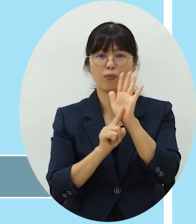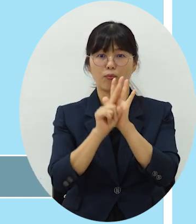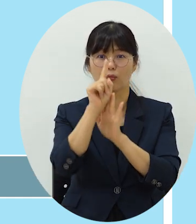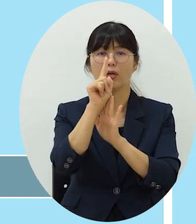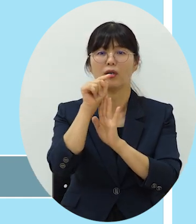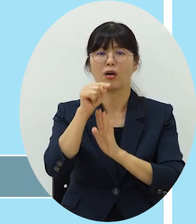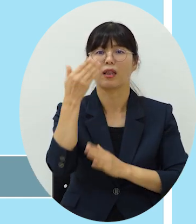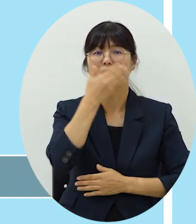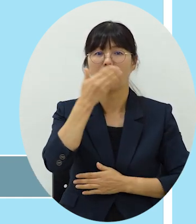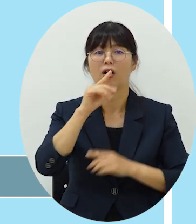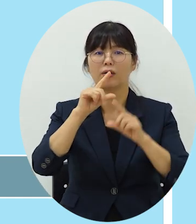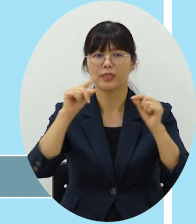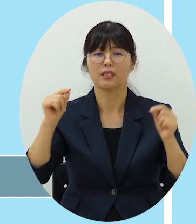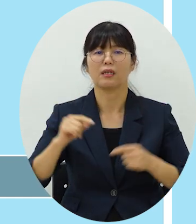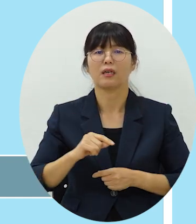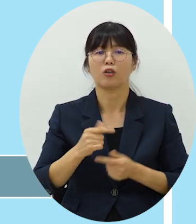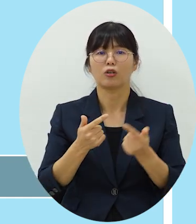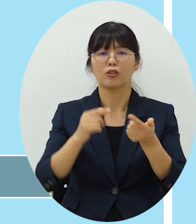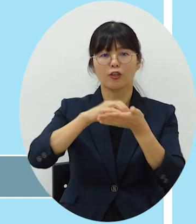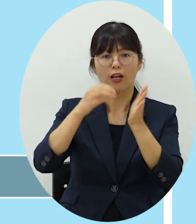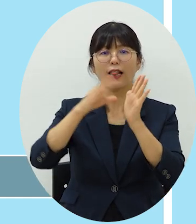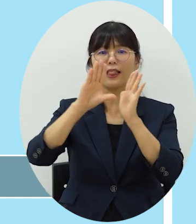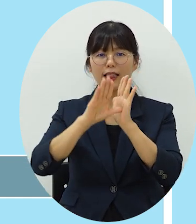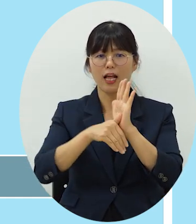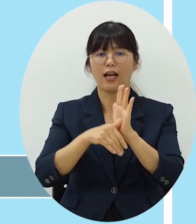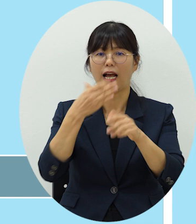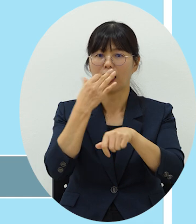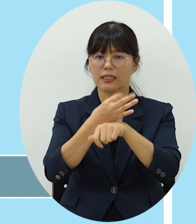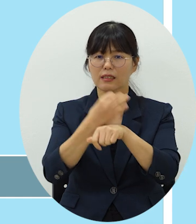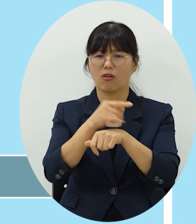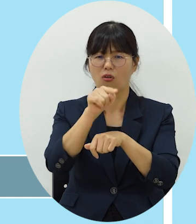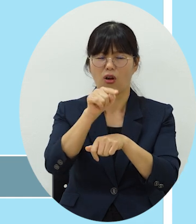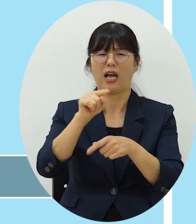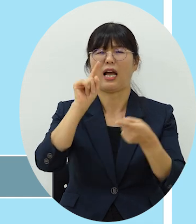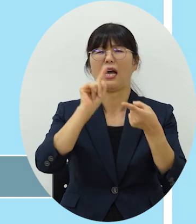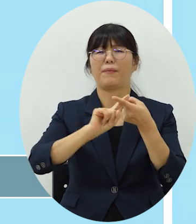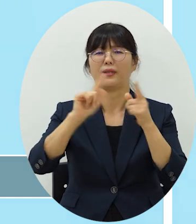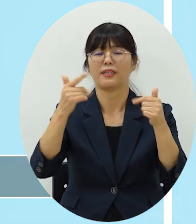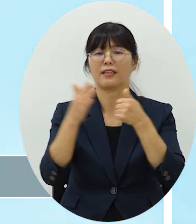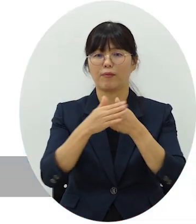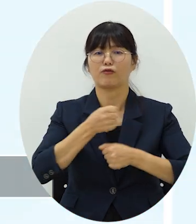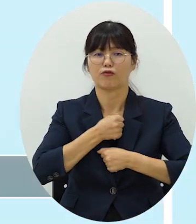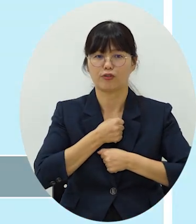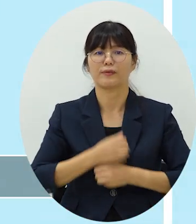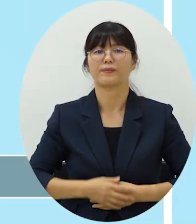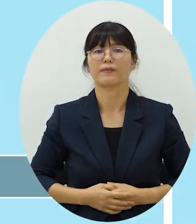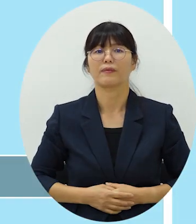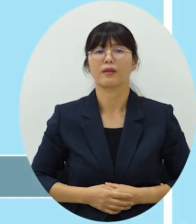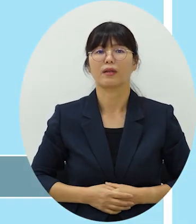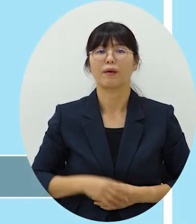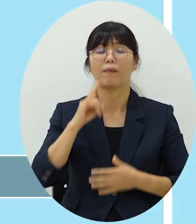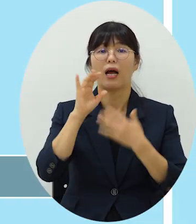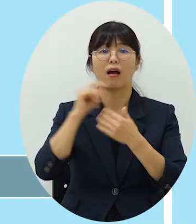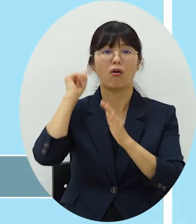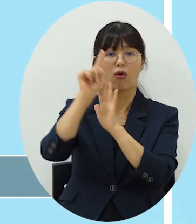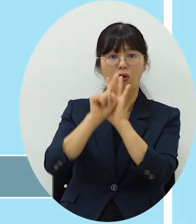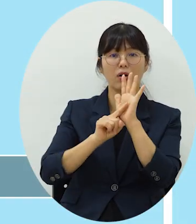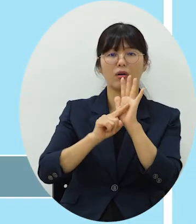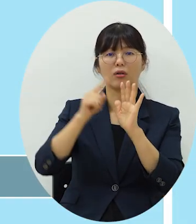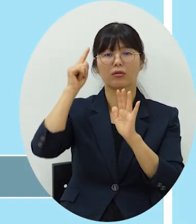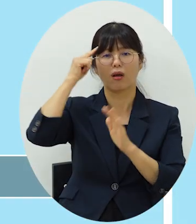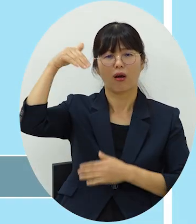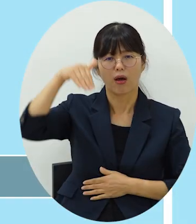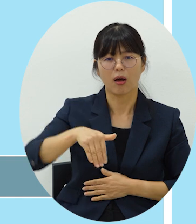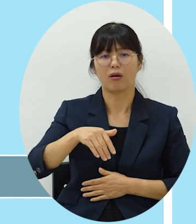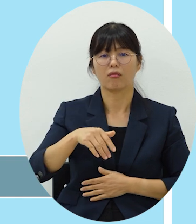당질 음식은 혈당이 적절할 때 간식으로 적합하지 않으니 주의합니다. 만약 저혈당으로 의식